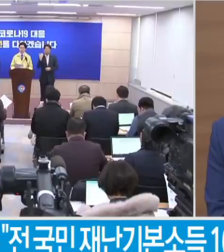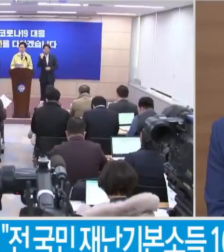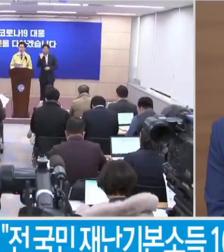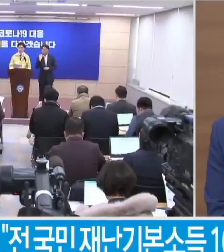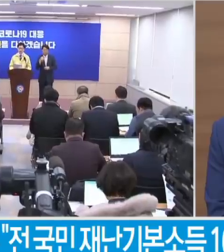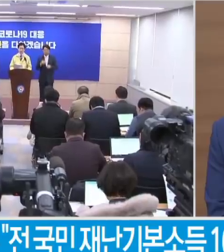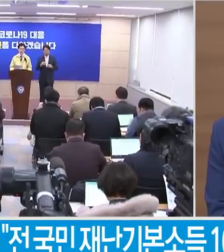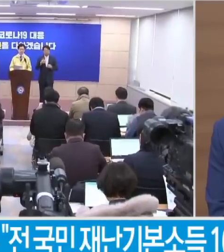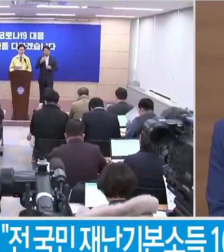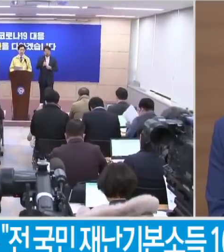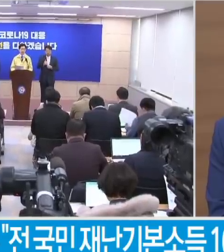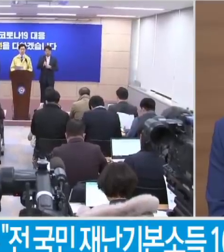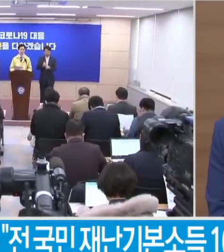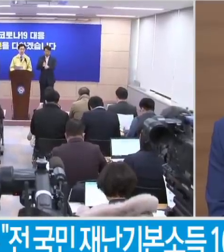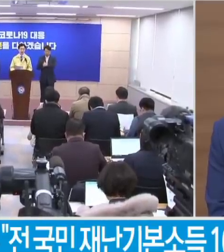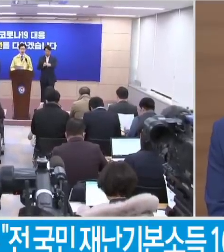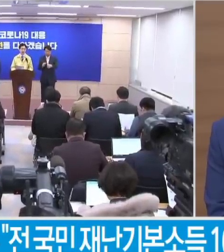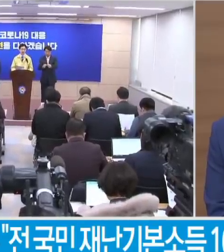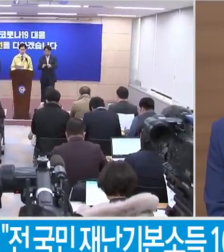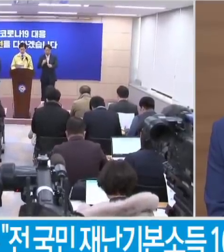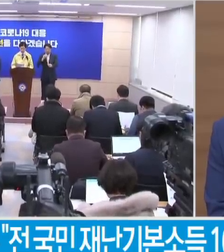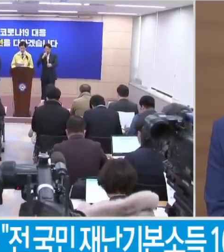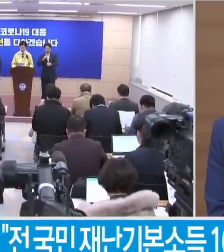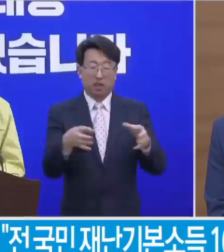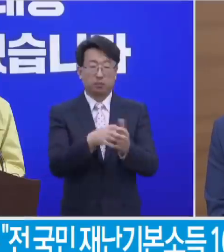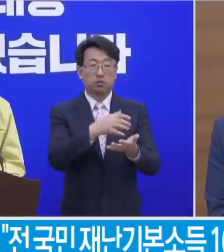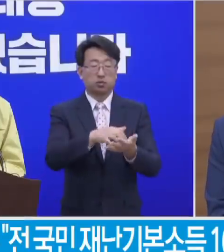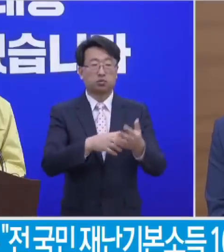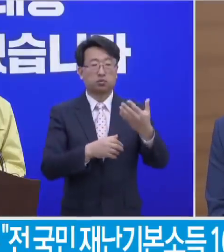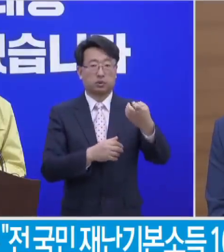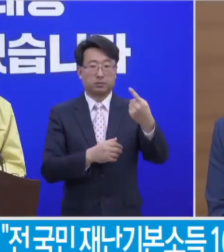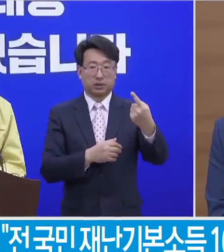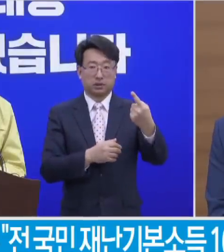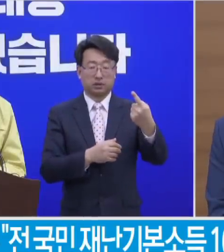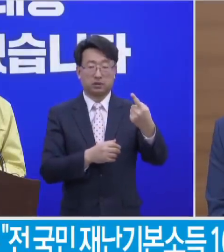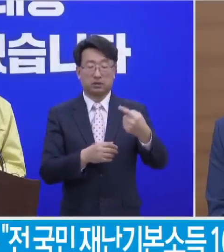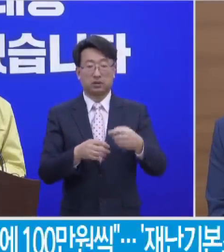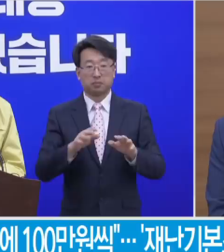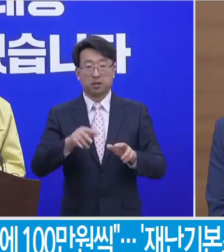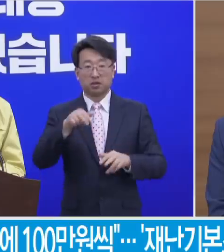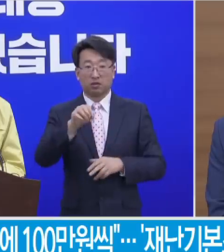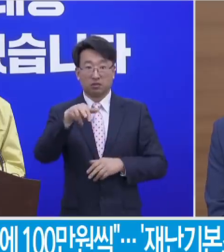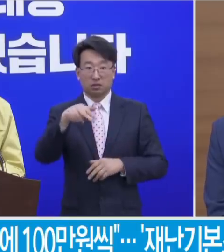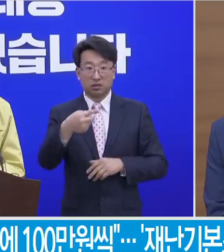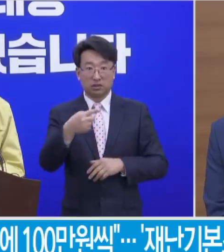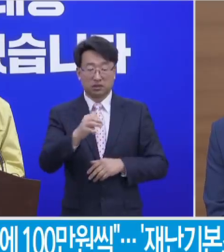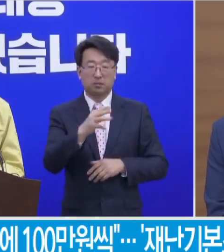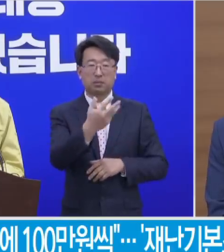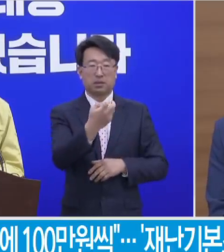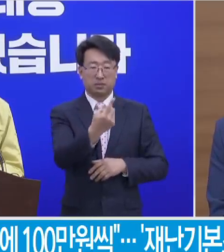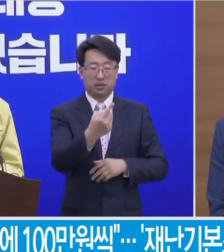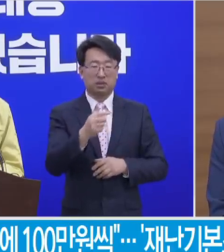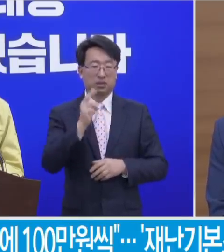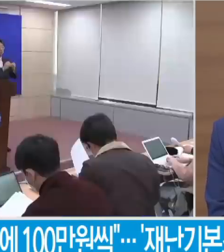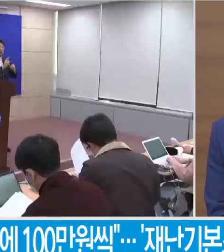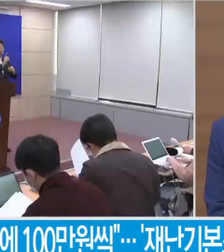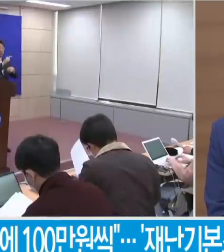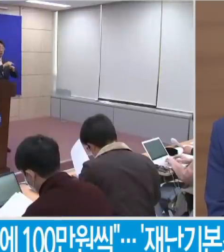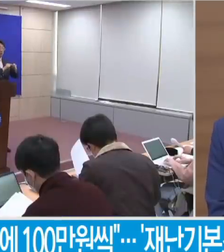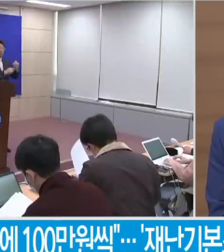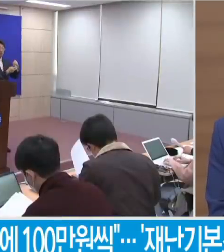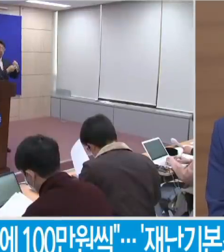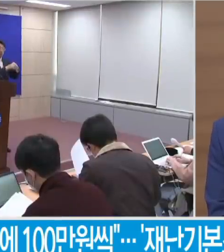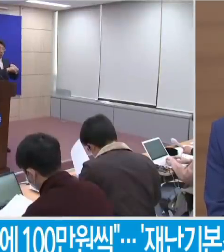오늘 발표하는 걸 봤더니 이런 얘기를 하더라고요. 51조 든다. 50만원씩 하면 26조면 된다. 26조면